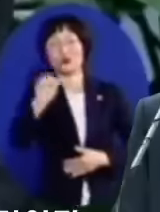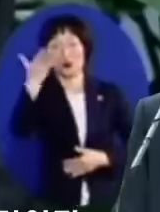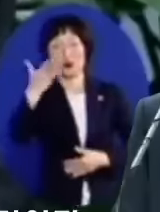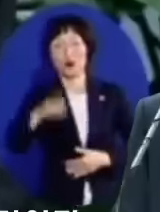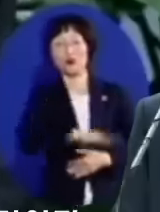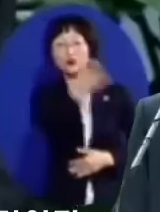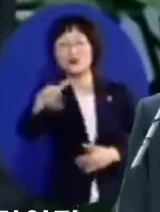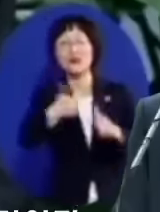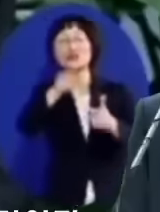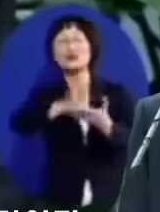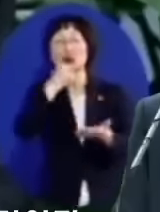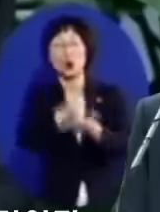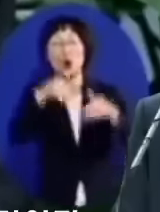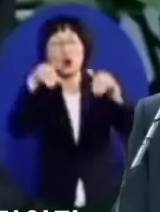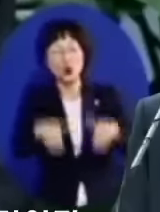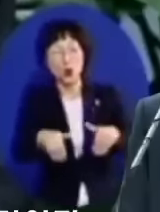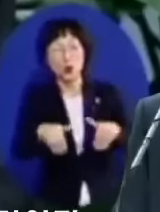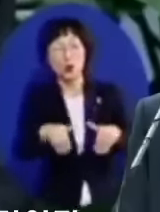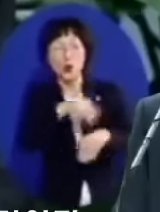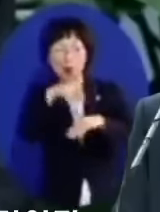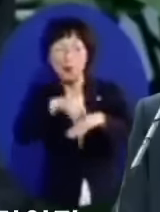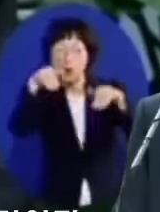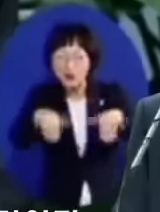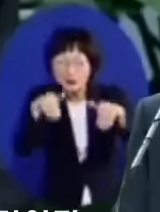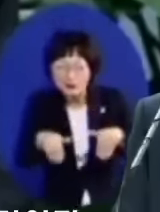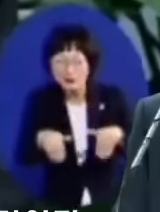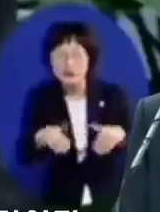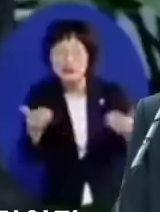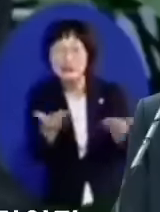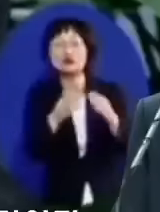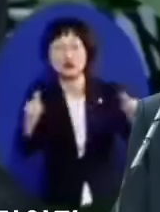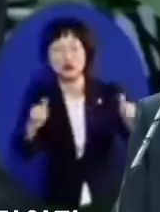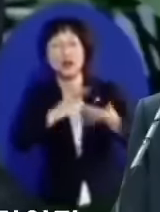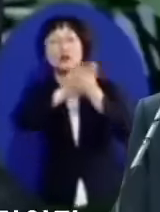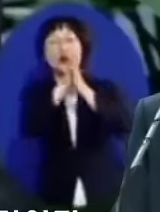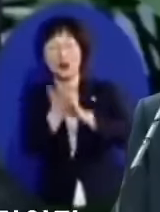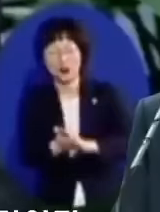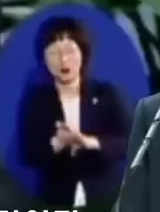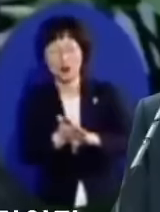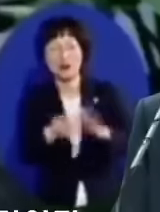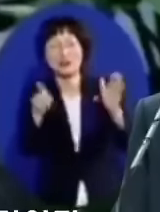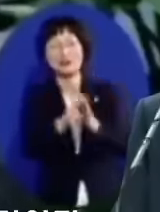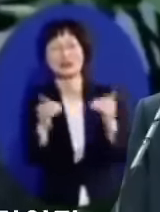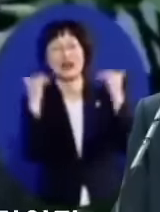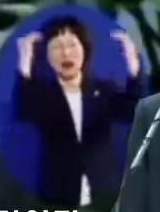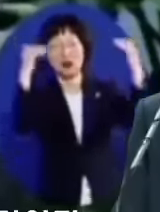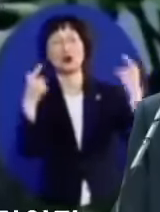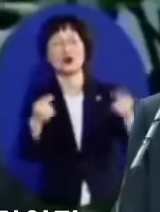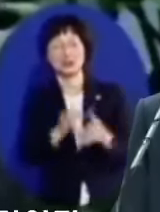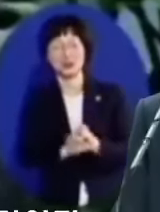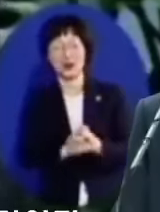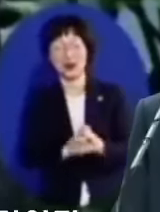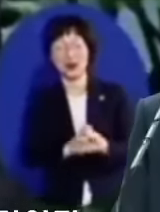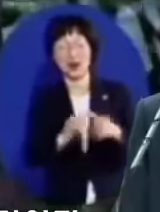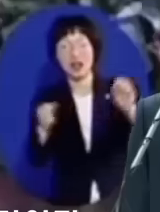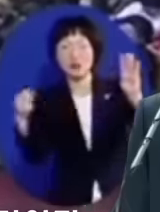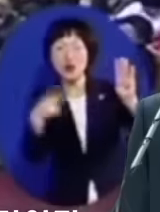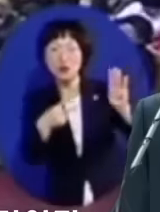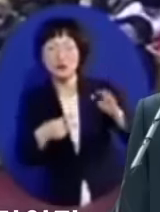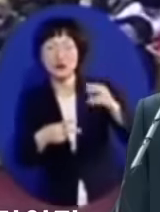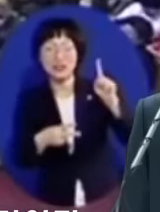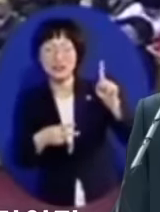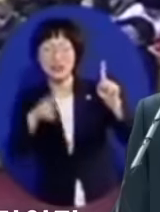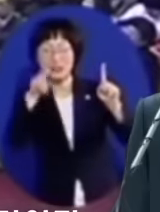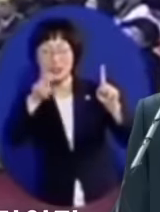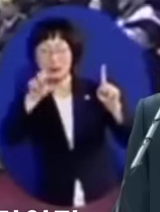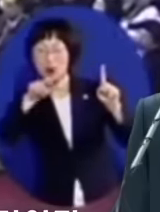우리는 예수 그리스도의 종이요 시종이요 모습이요 일꾼으로 변화되는 것이 신앙이 자라는 것입니다. 빌립보서 1장 20절로